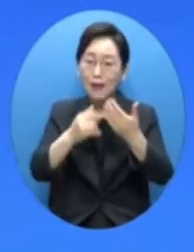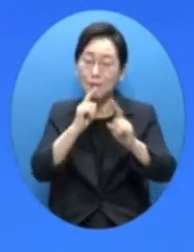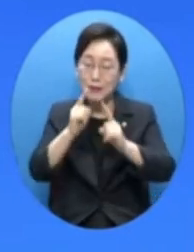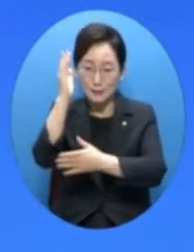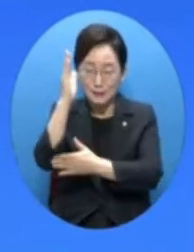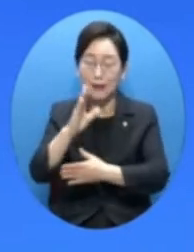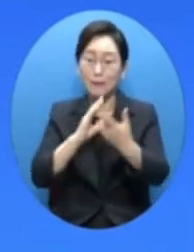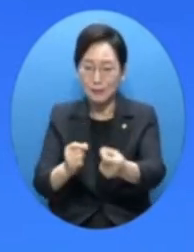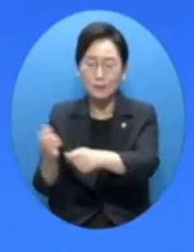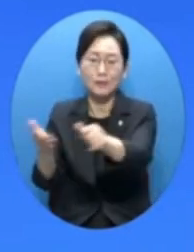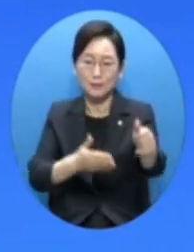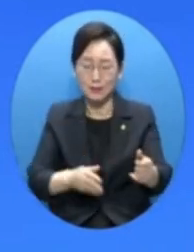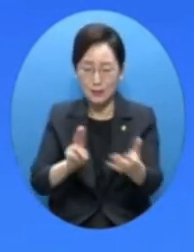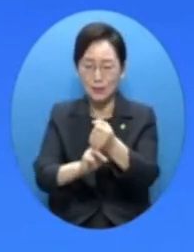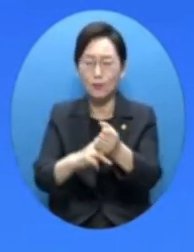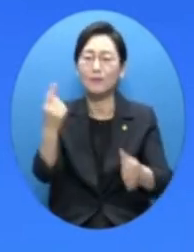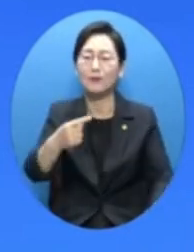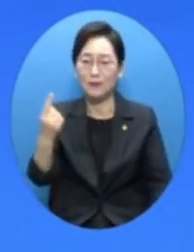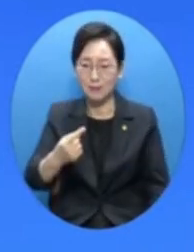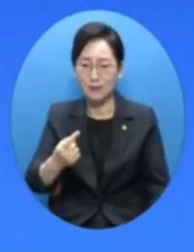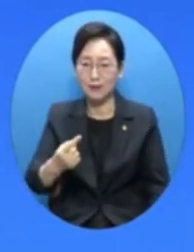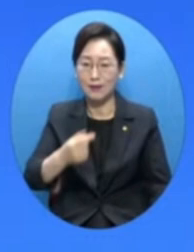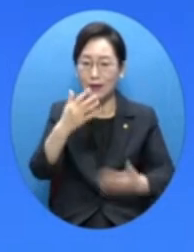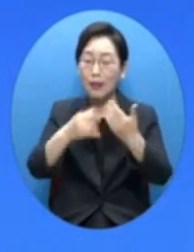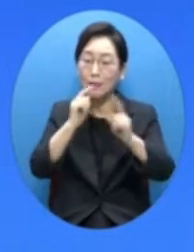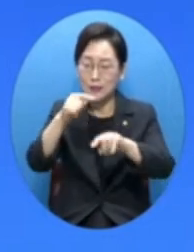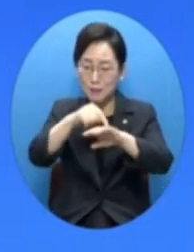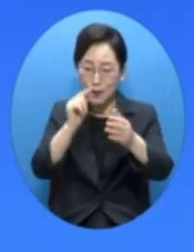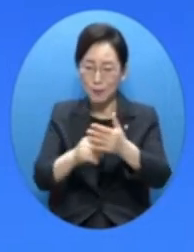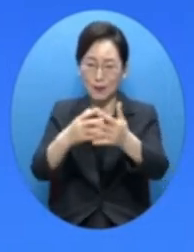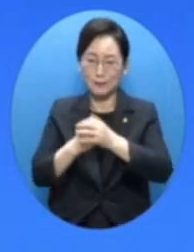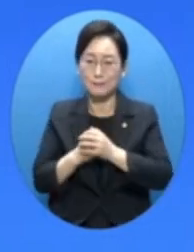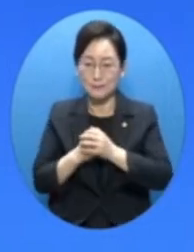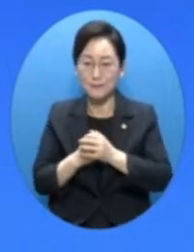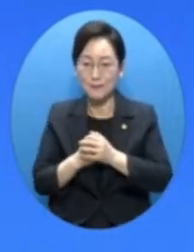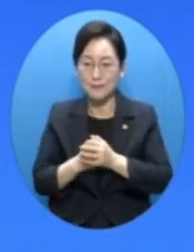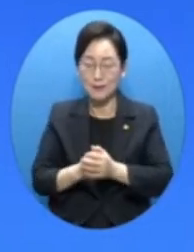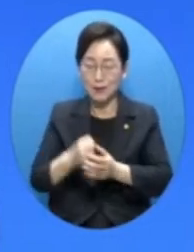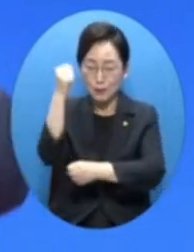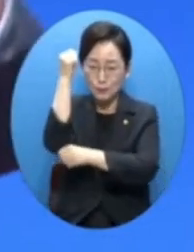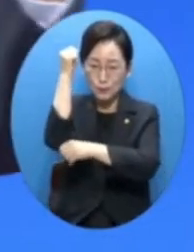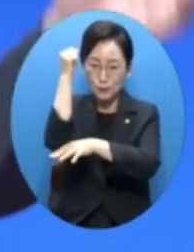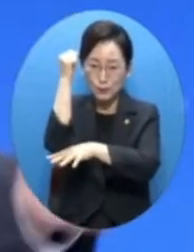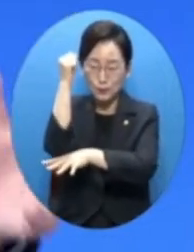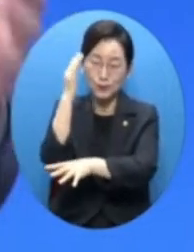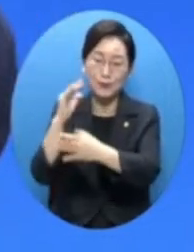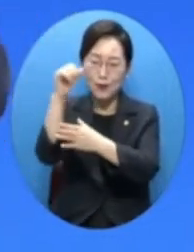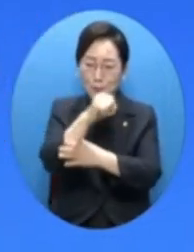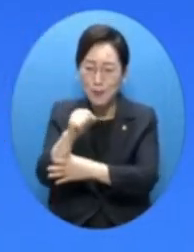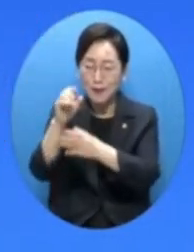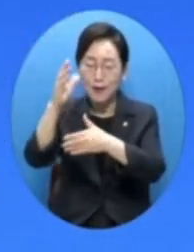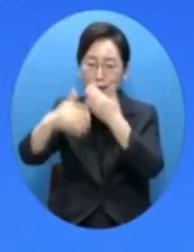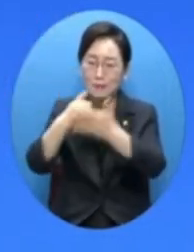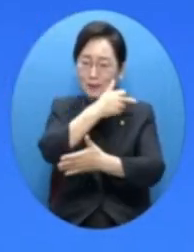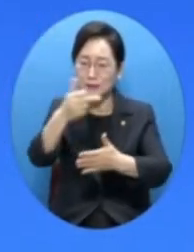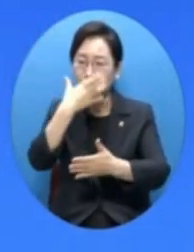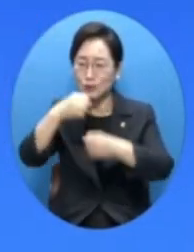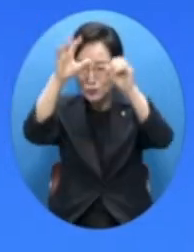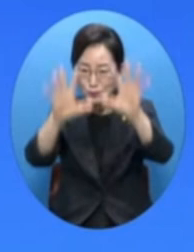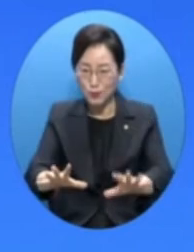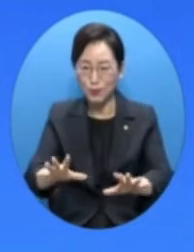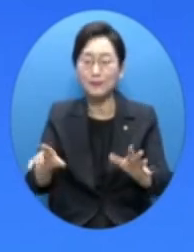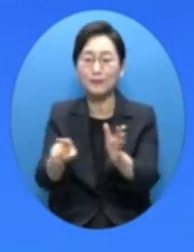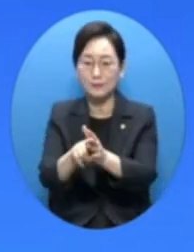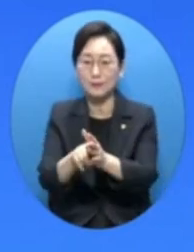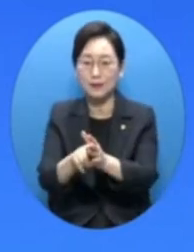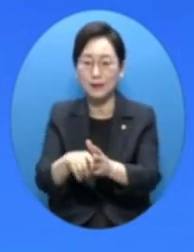받으시기 바랍니다. 기적이 일어나는 것입니다. 말씀이 마음판에 떨어져서 뿌리를 내리고 열매를 맺게 될 때 하나님의 큰 축복이 임하게 되는